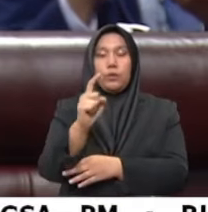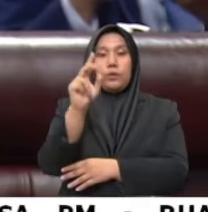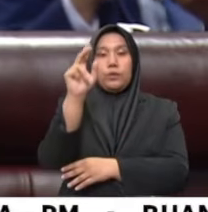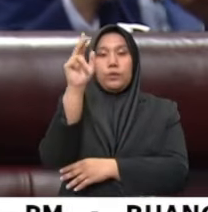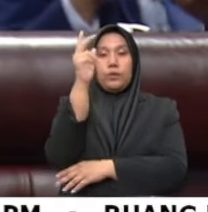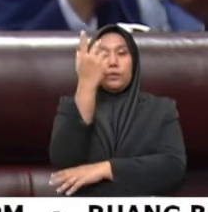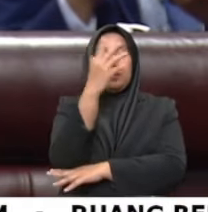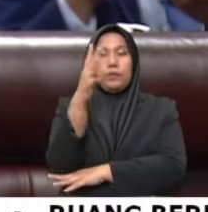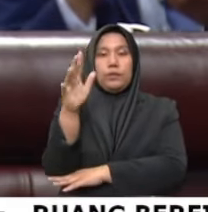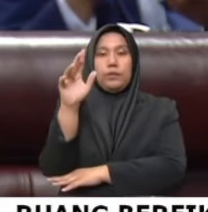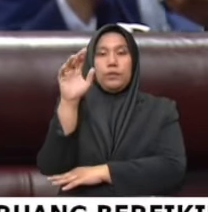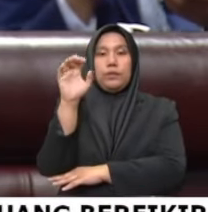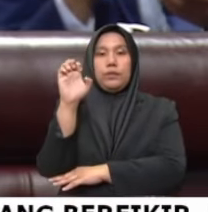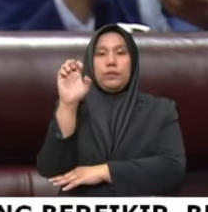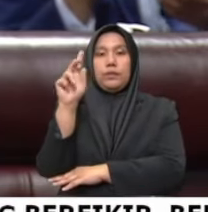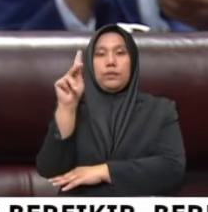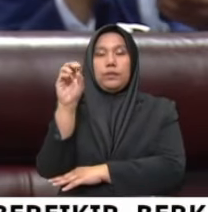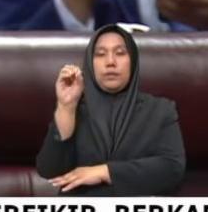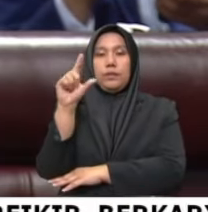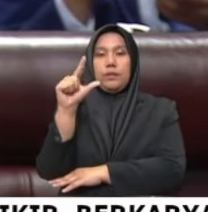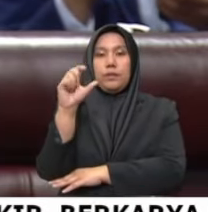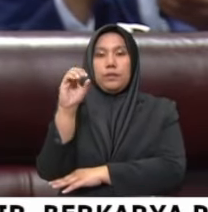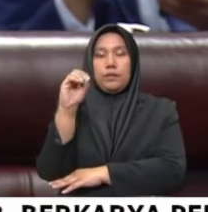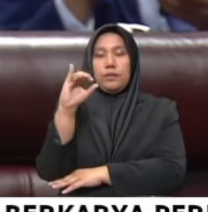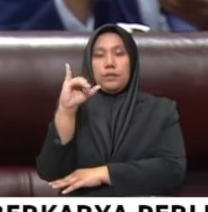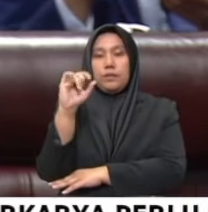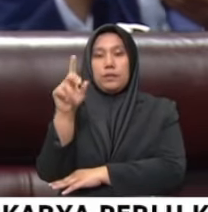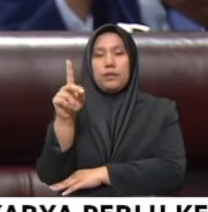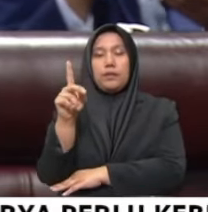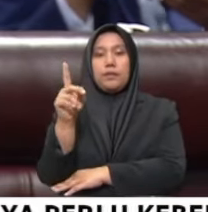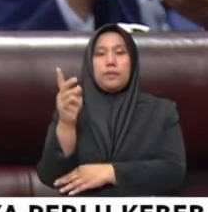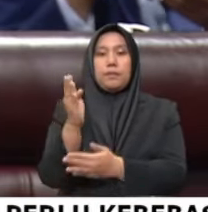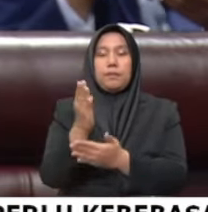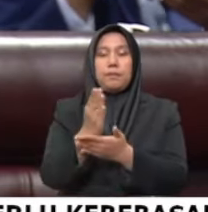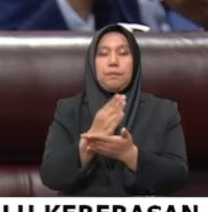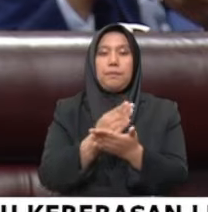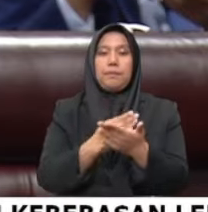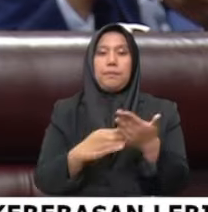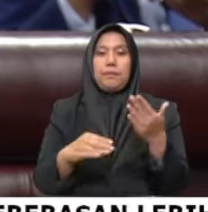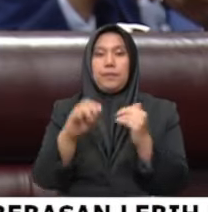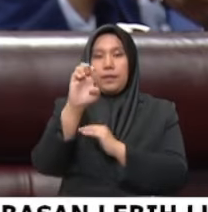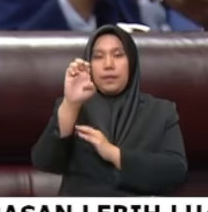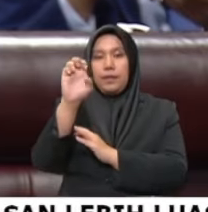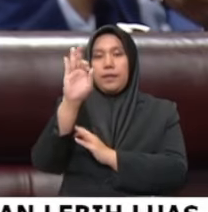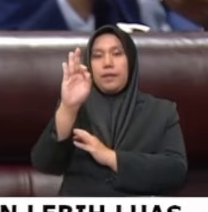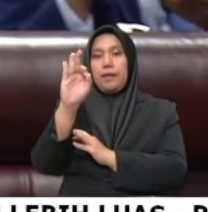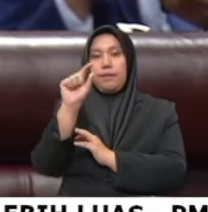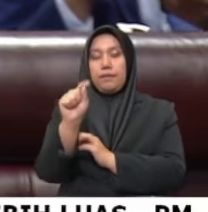sebagai Ecological Fiscal Transfer for Biodiversity Conservation, EFT.